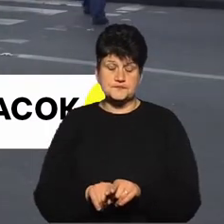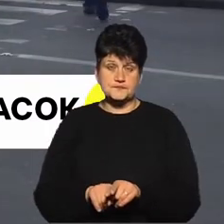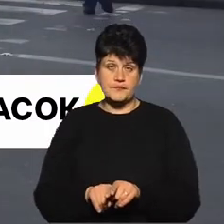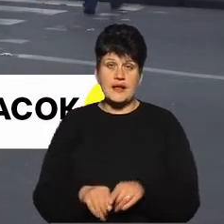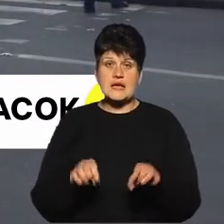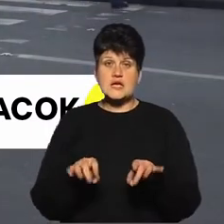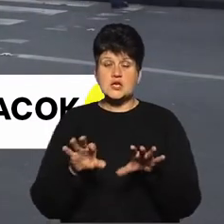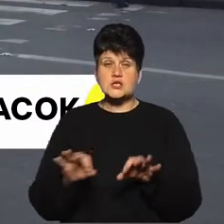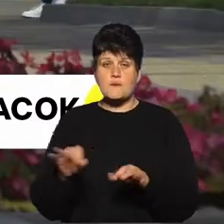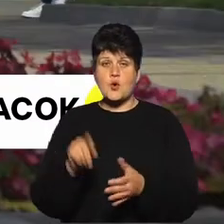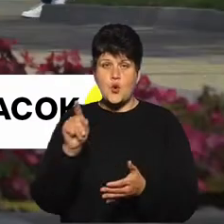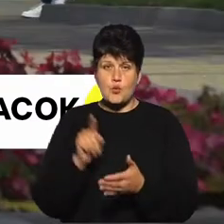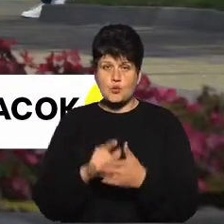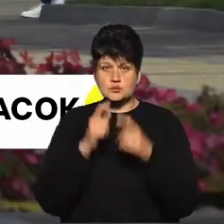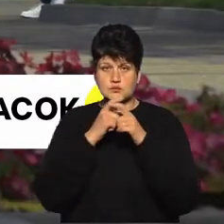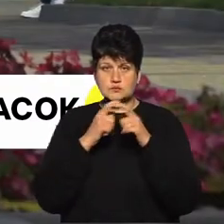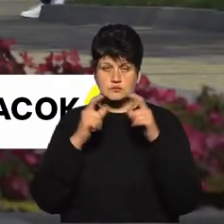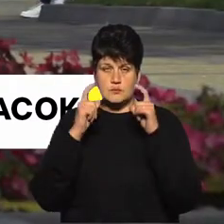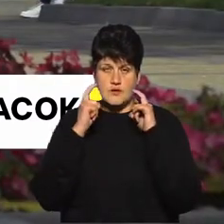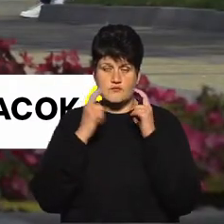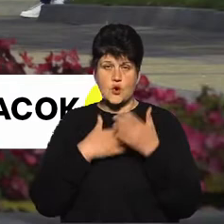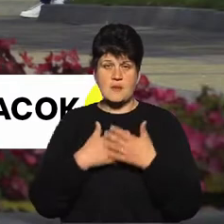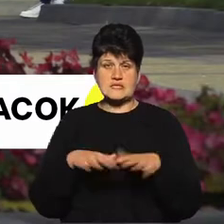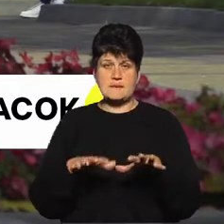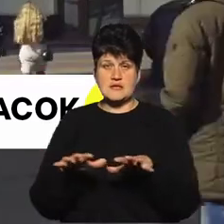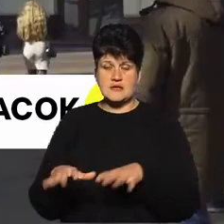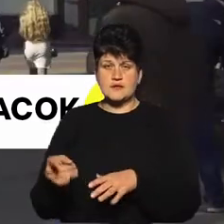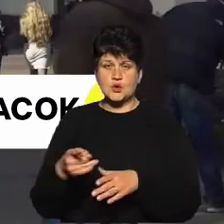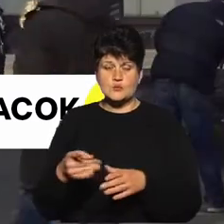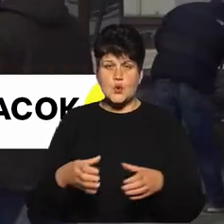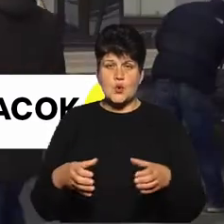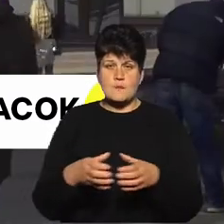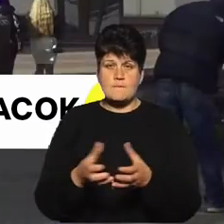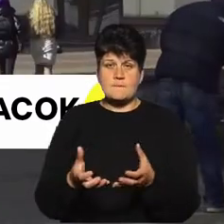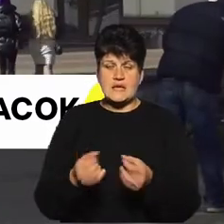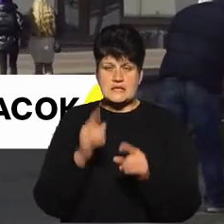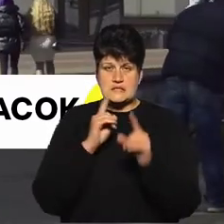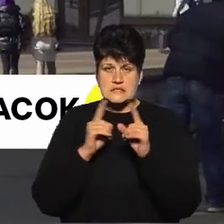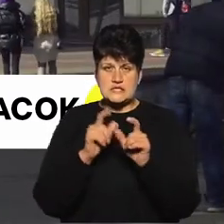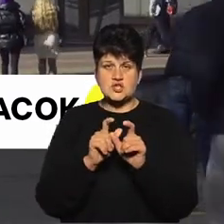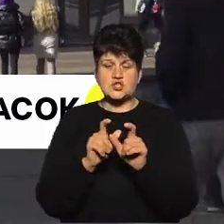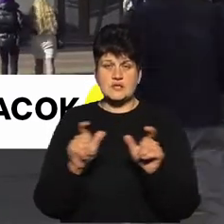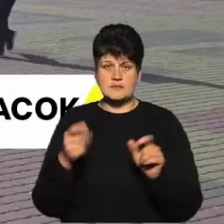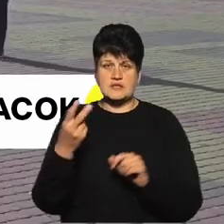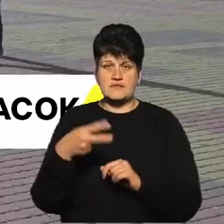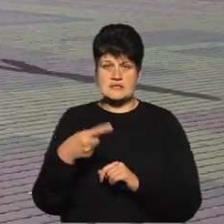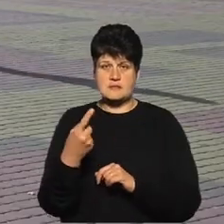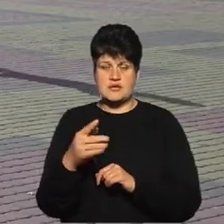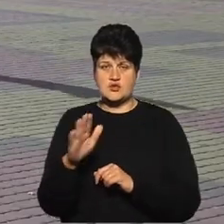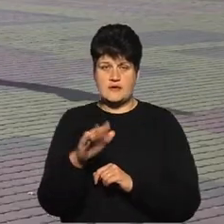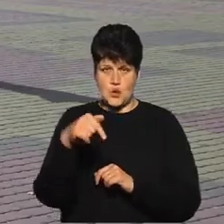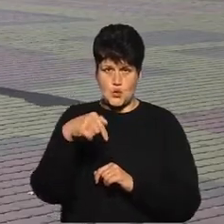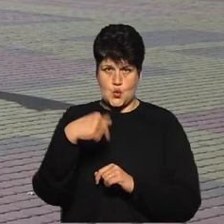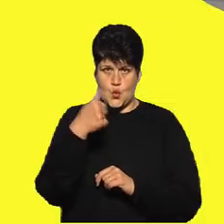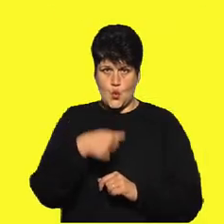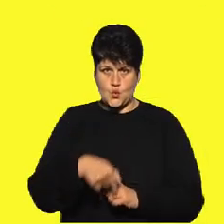про обов'язкове носіння масок у громадських місцях в Тернопільській громаді прийняли на засіданні штабу 21 вересня цього року.